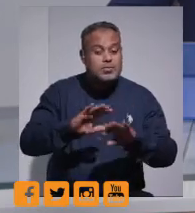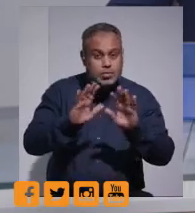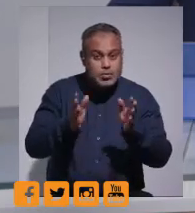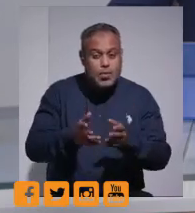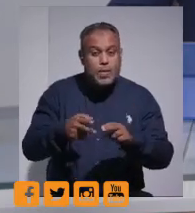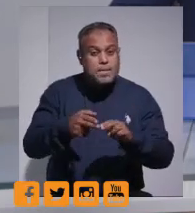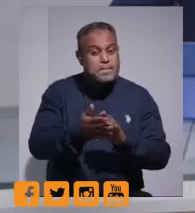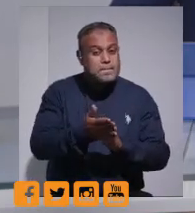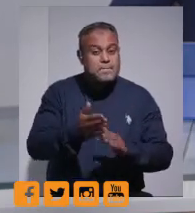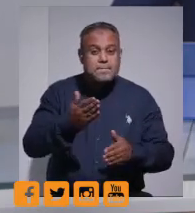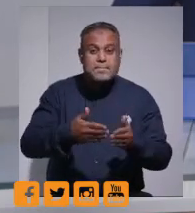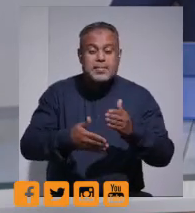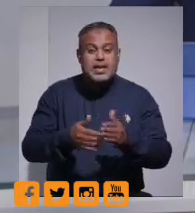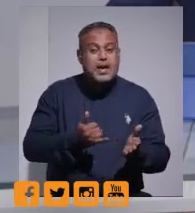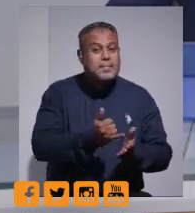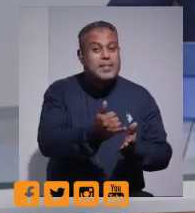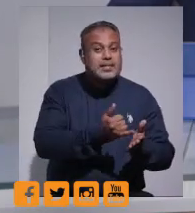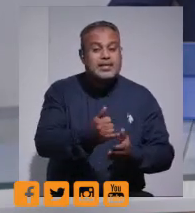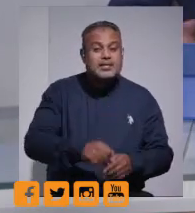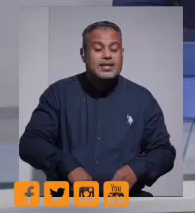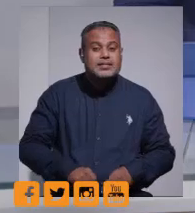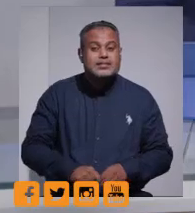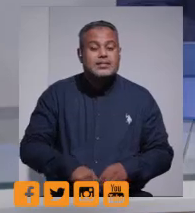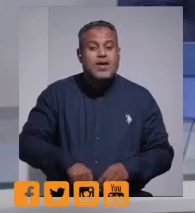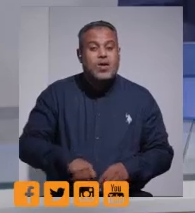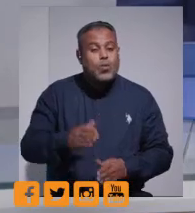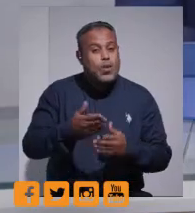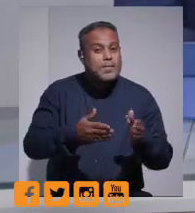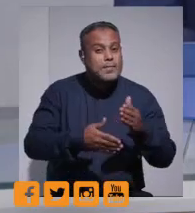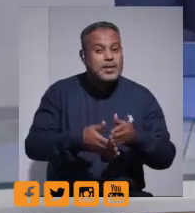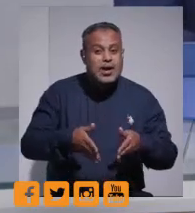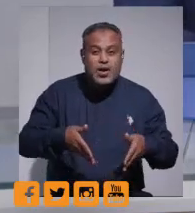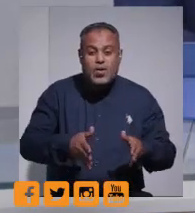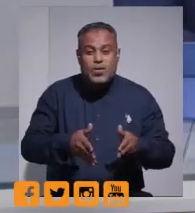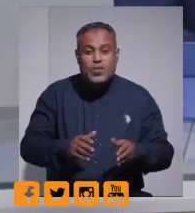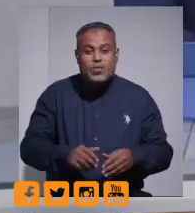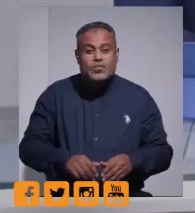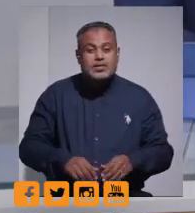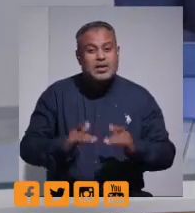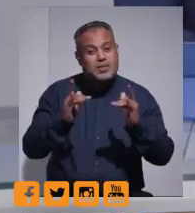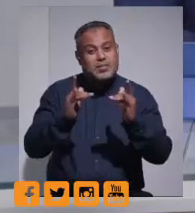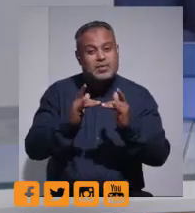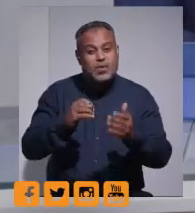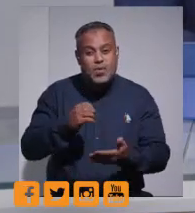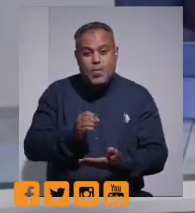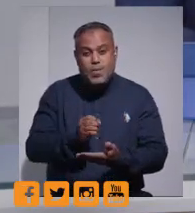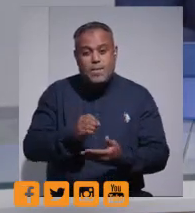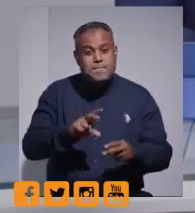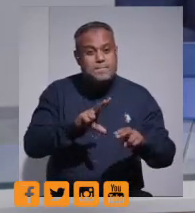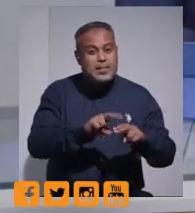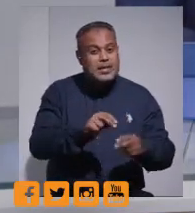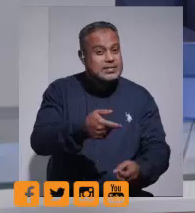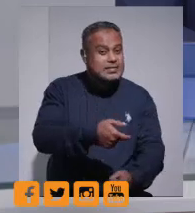اعاده بناء مدرسه السيده فاطمه وبناء وترميم غرفتي ترقيد ومختبر بمركز شرم الصحي